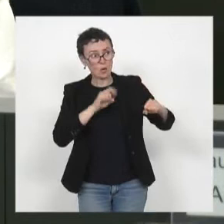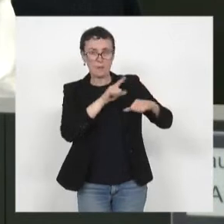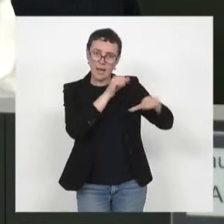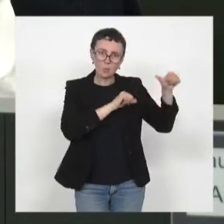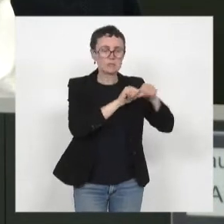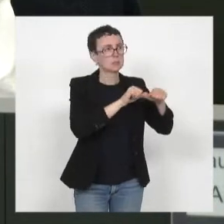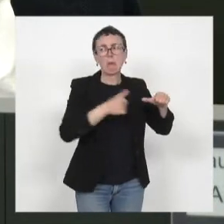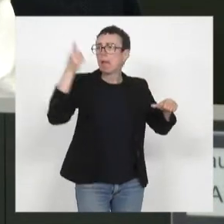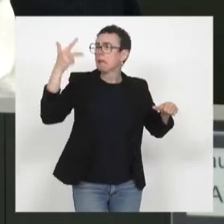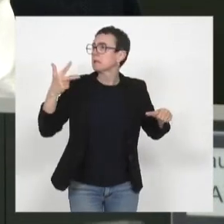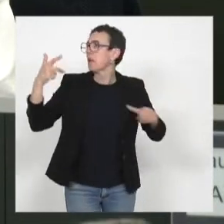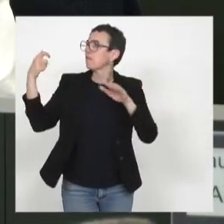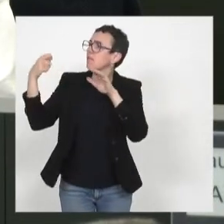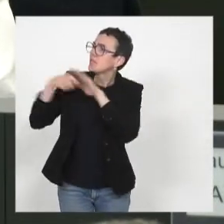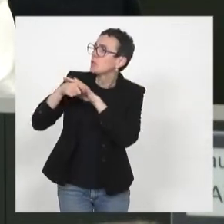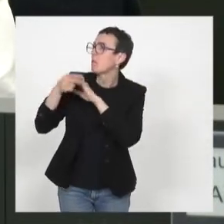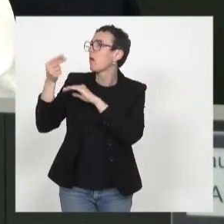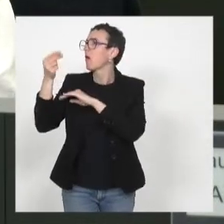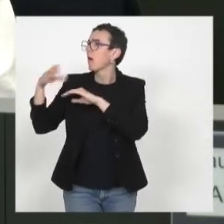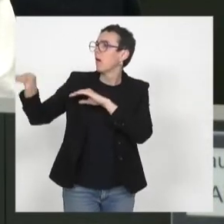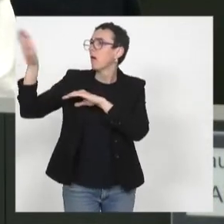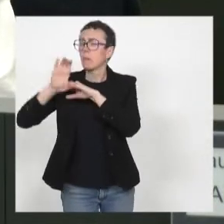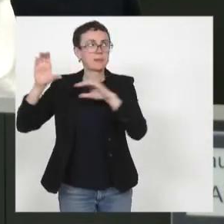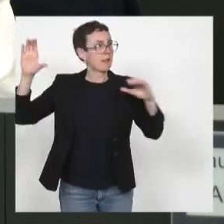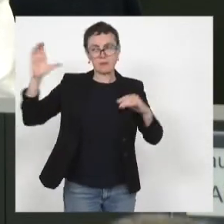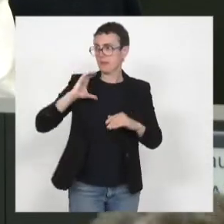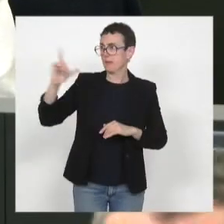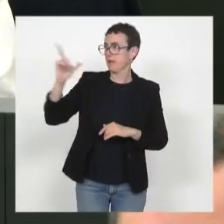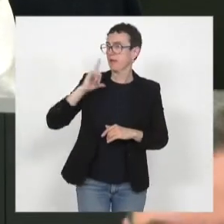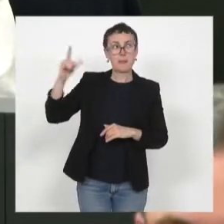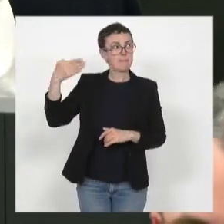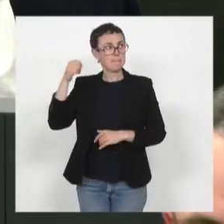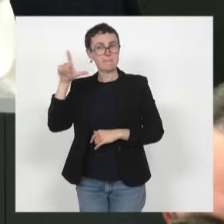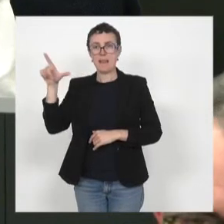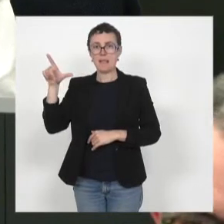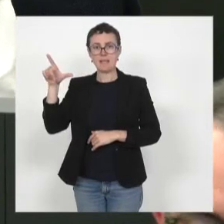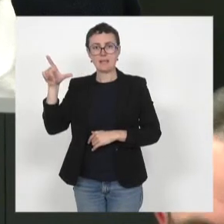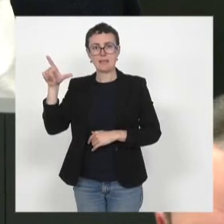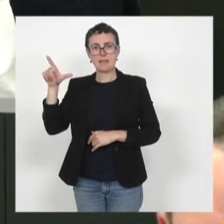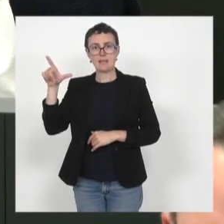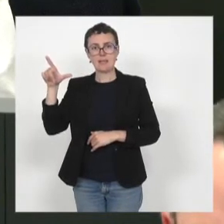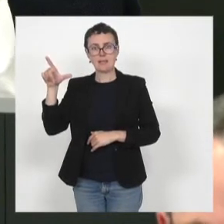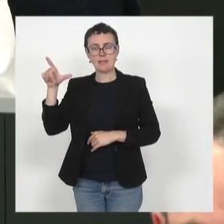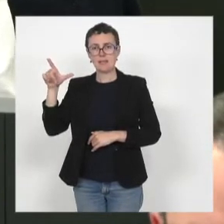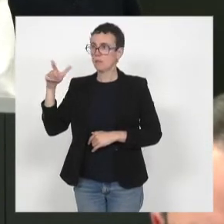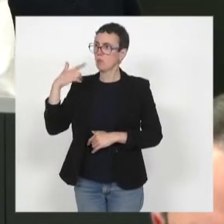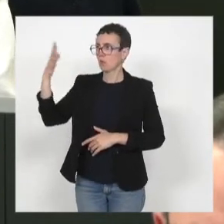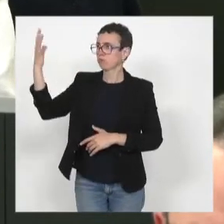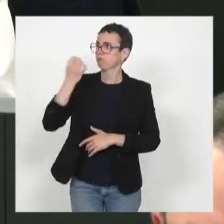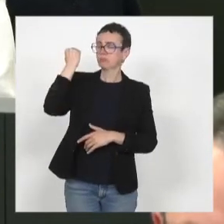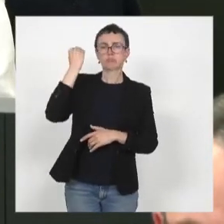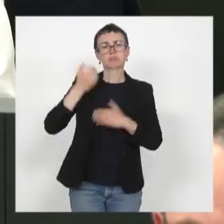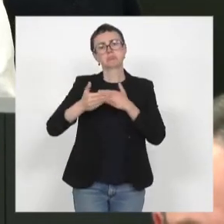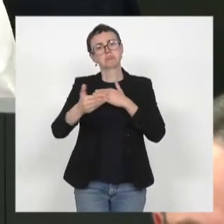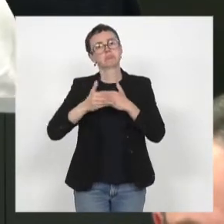outil de tiers-financement compatible avec la volonté métropolitaine de massification de rénovation et de s'en doter d'ici la fin de ce